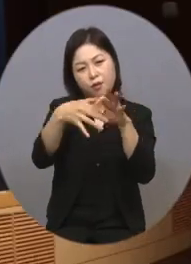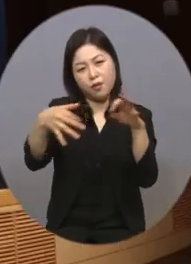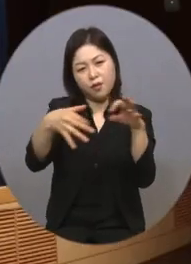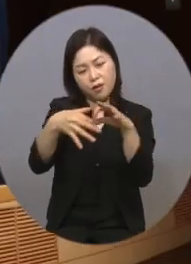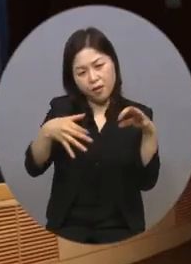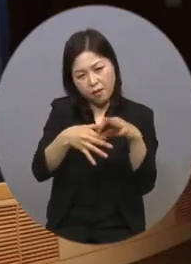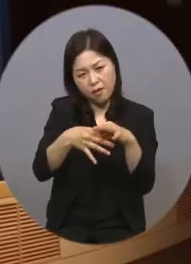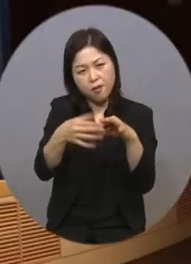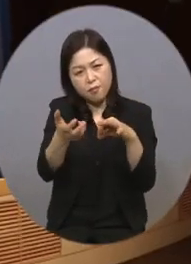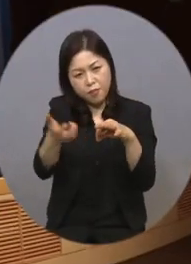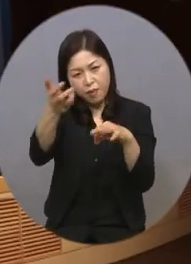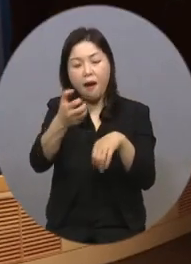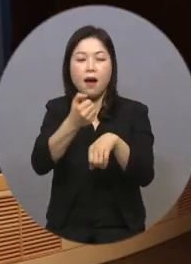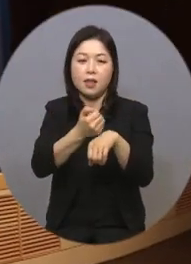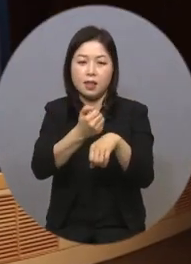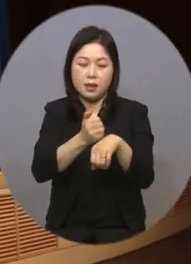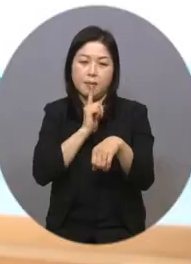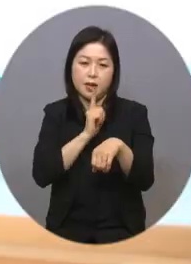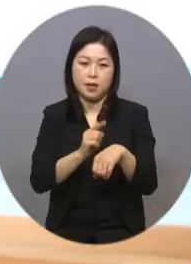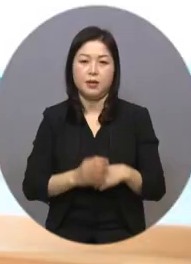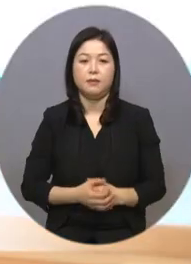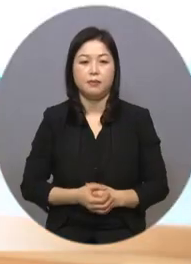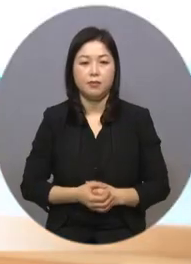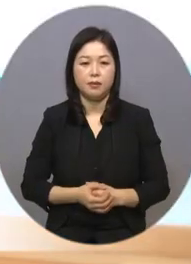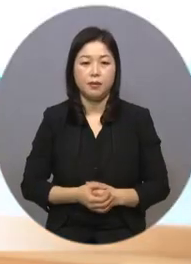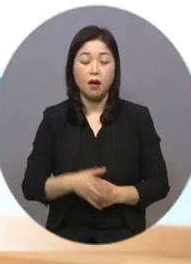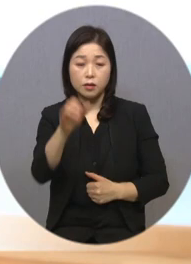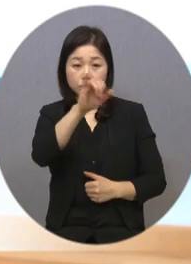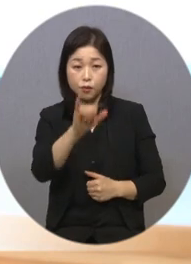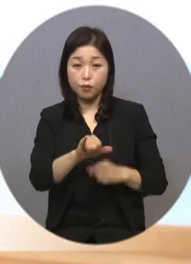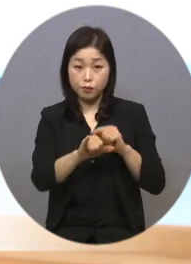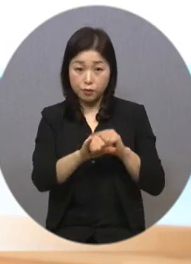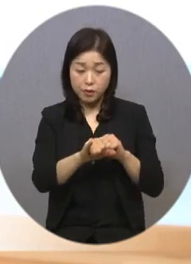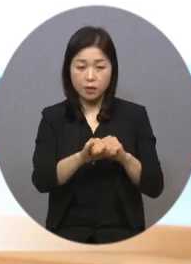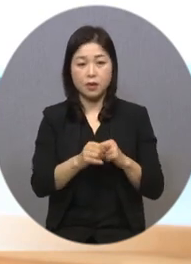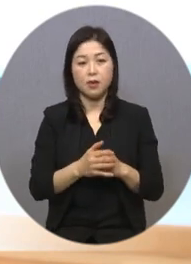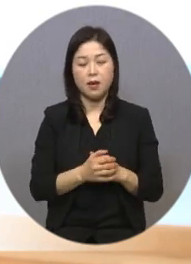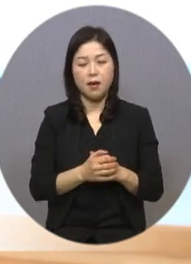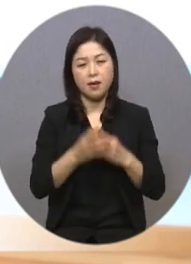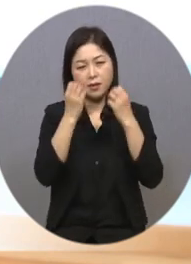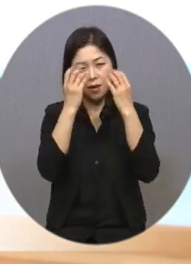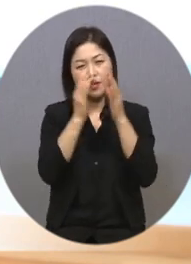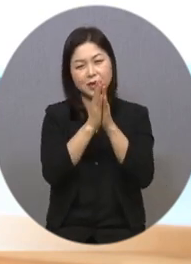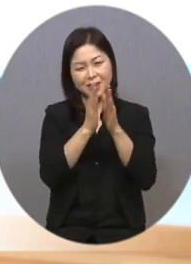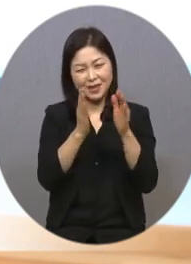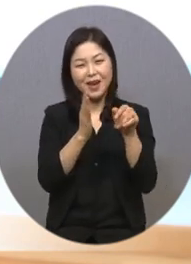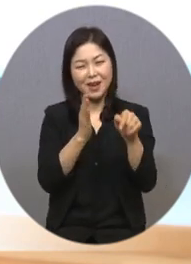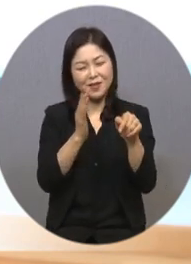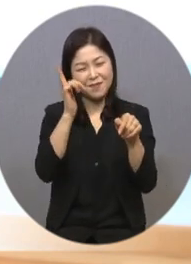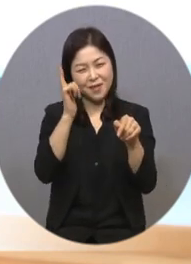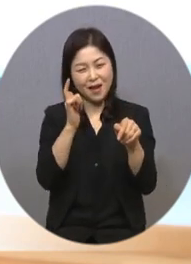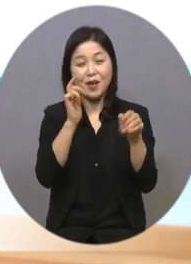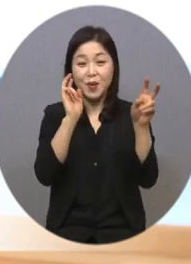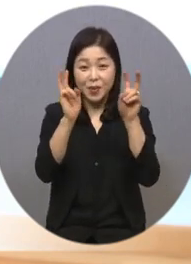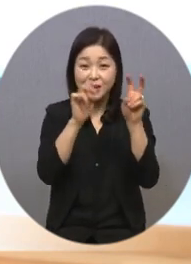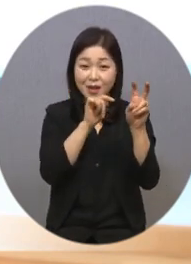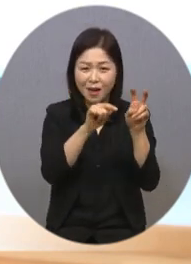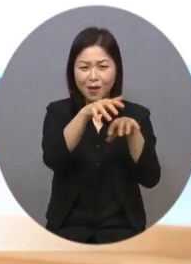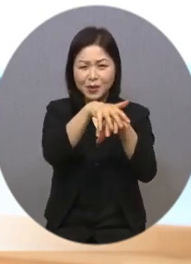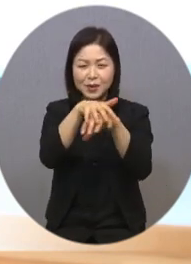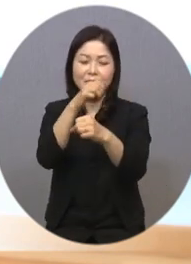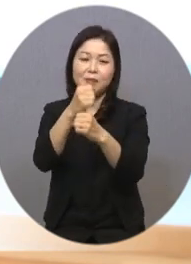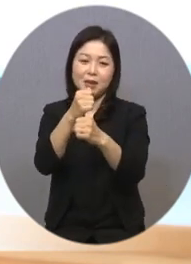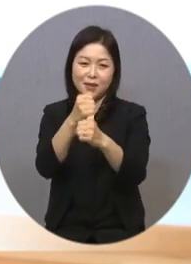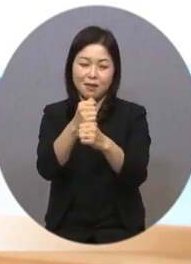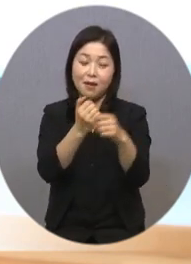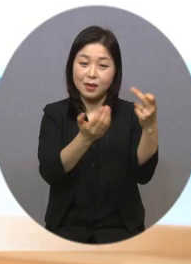끌어올리겠다는 신구상을 밝혔습니다. 전국적인 스타트업의 생태계를 만들겠다는 뜻에 있어서 제주도까지도